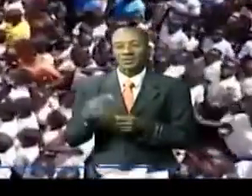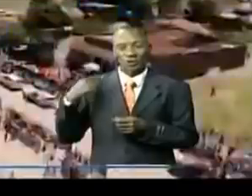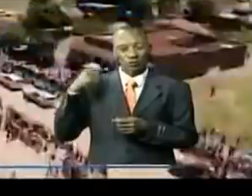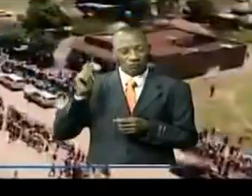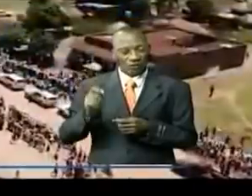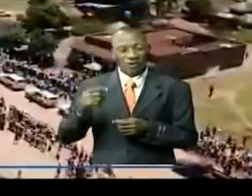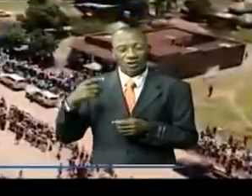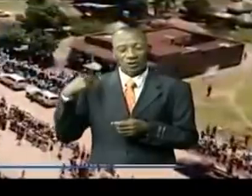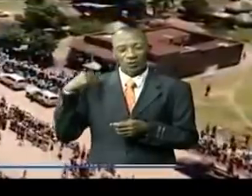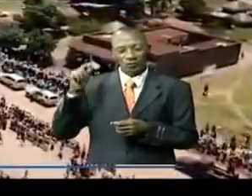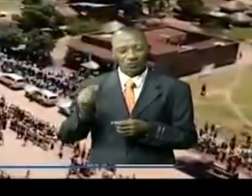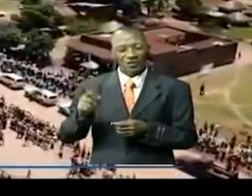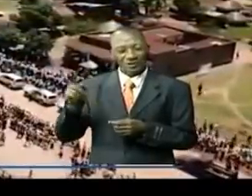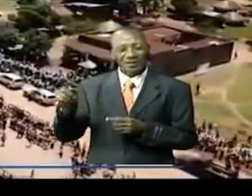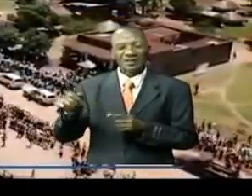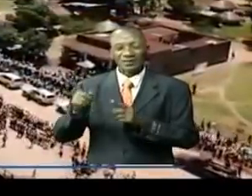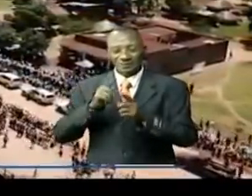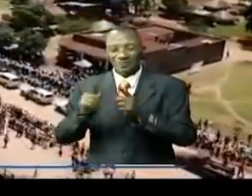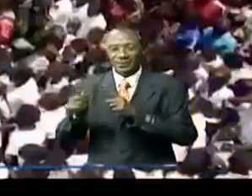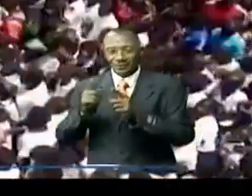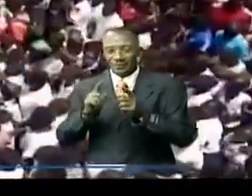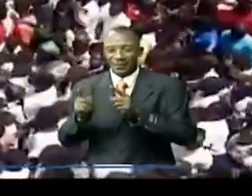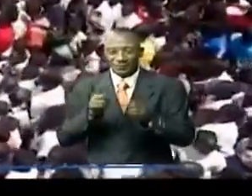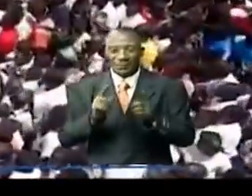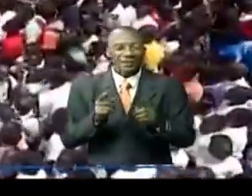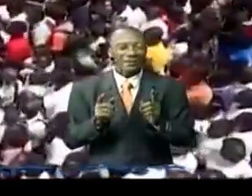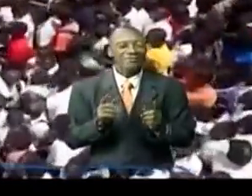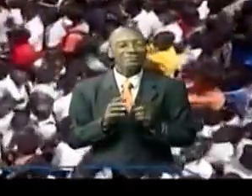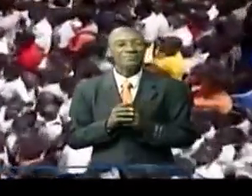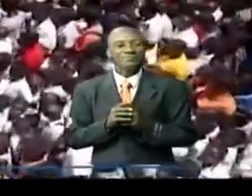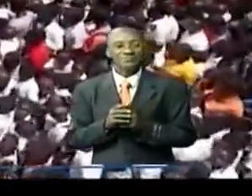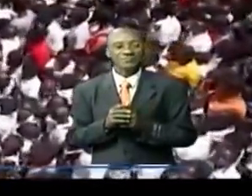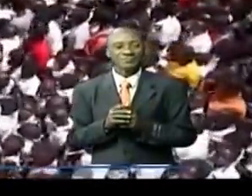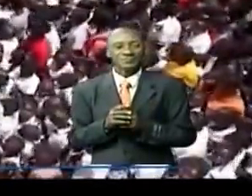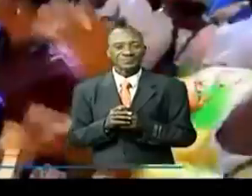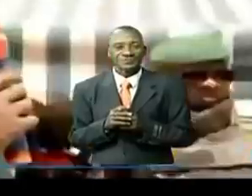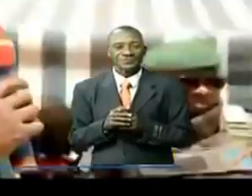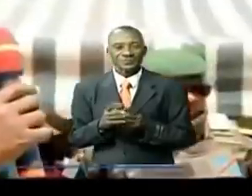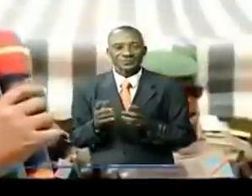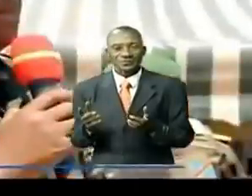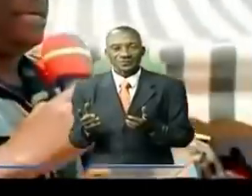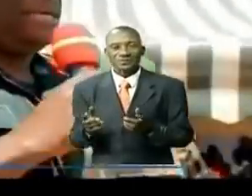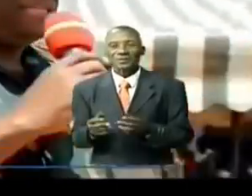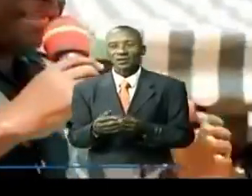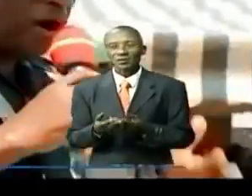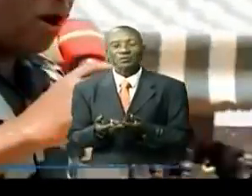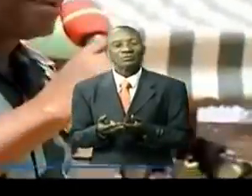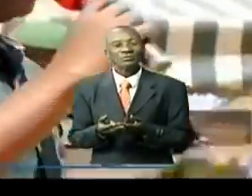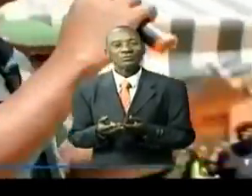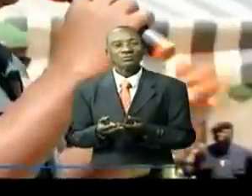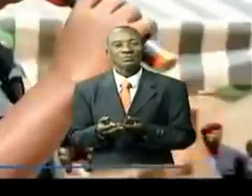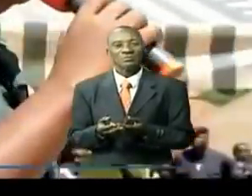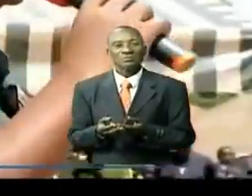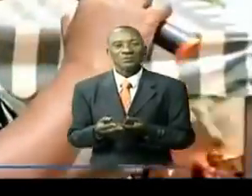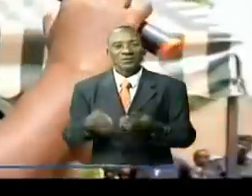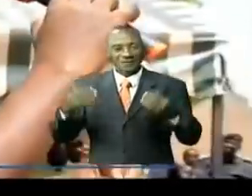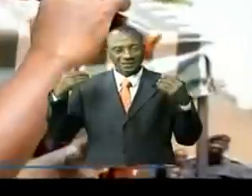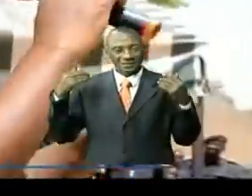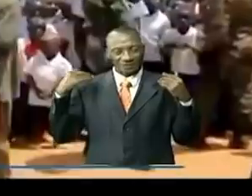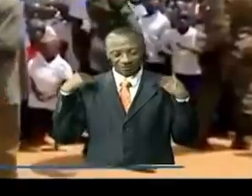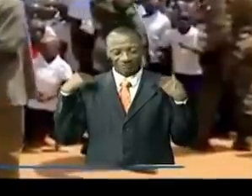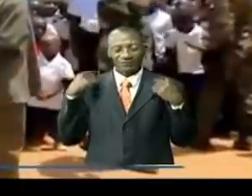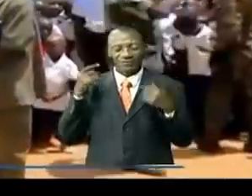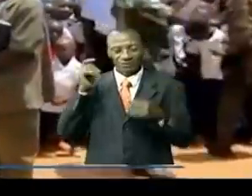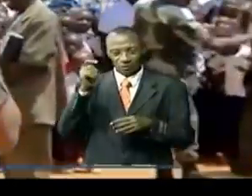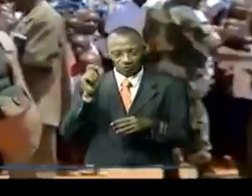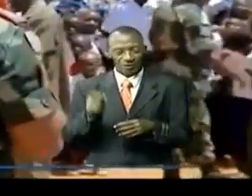province exultent à l'arrivée du lieutenant général Kachama Johnny, le pacificateur. Dans son adresse, le chef de l'administration militaire